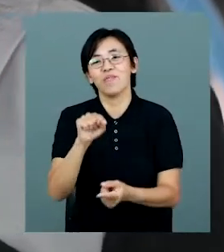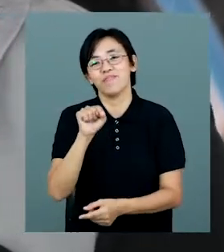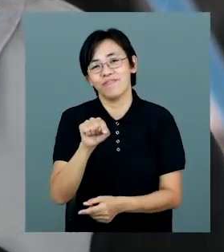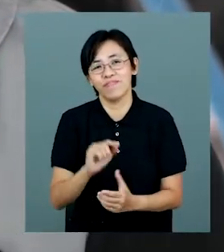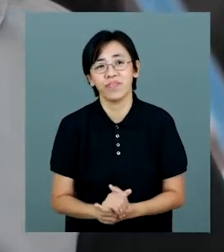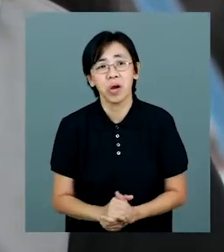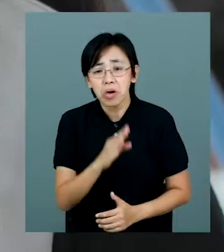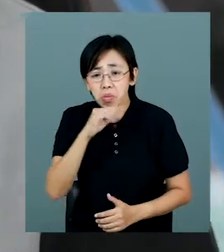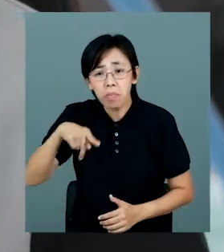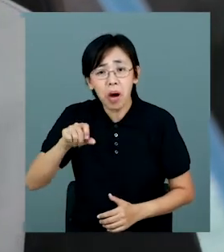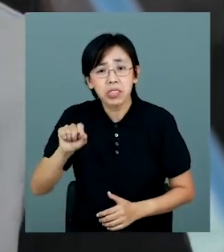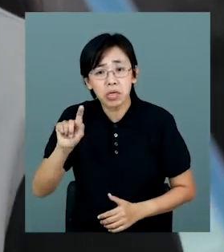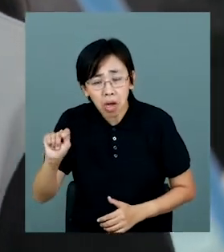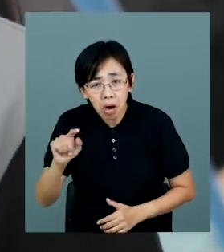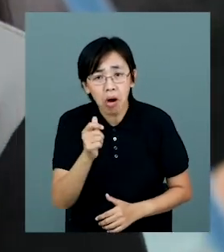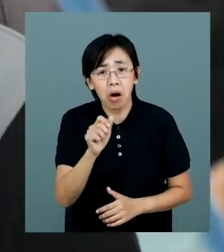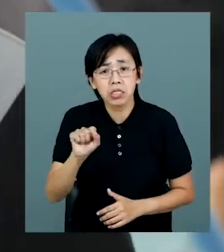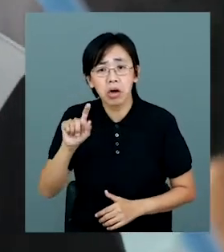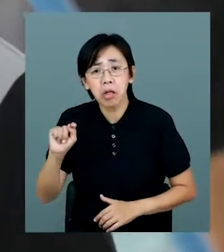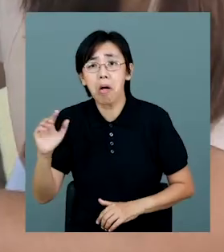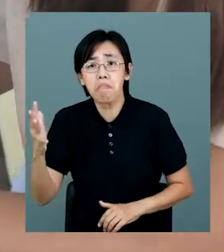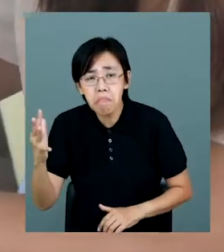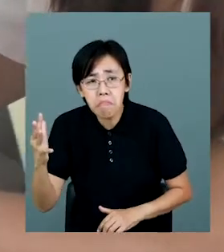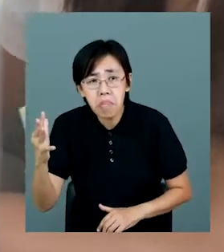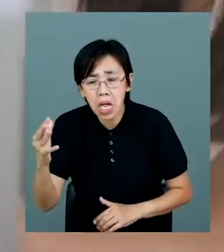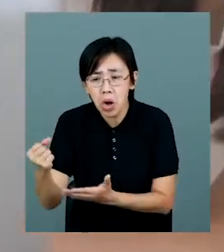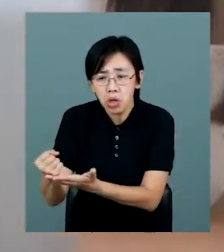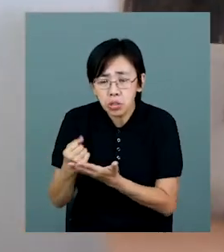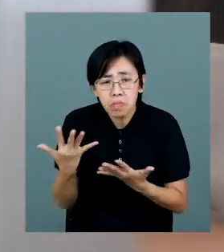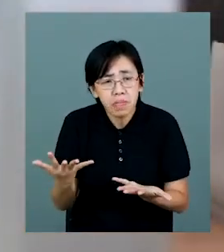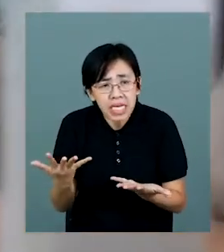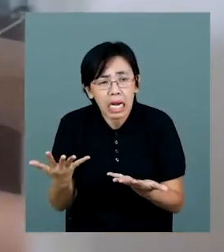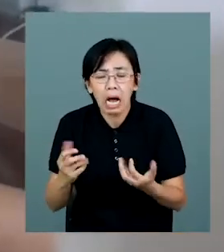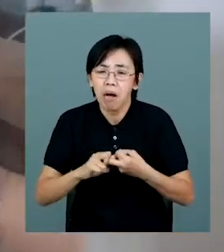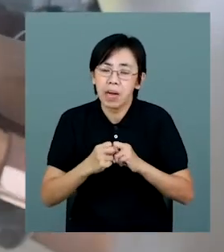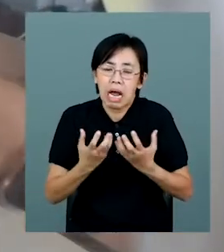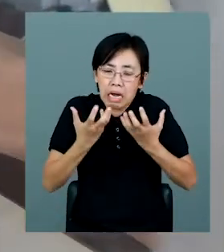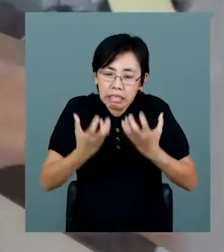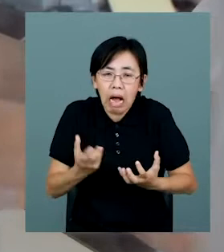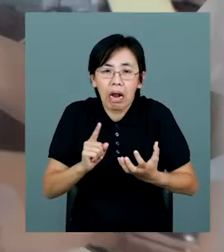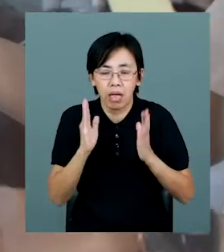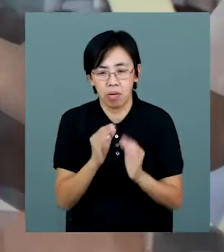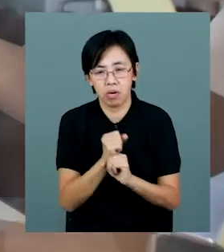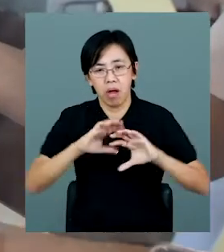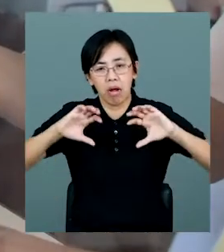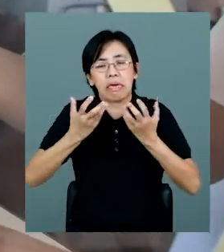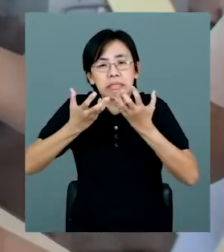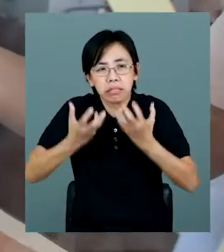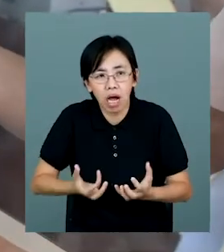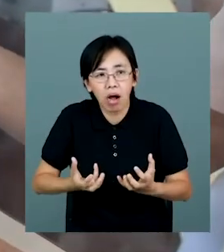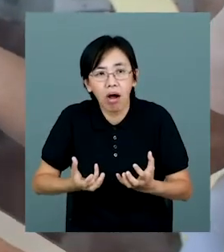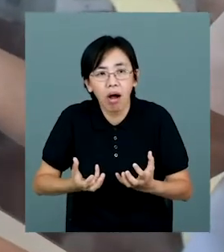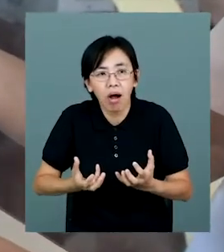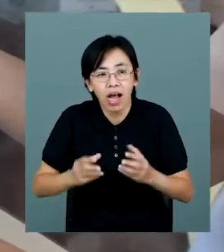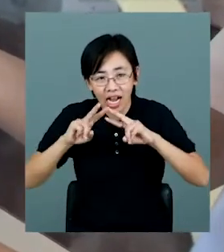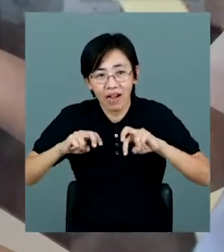ตรงนี้ค่ะถ้าไม่มีพสต.หรืออสต.ในการช่วยพวกเราในการทำงานเนี่ยภาระหนักก็ตกอยู่ที่ภาครัฐแต่ถ้าง